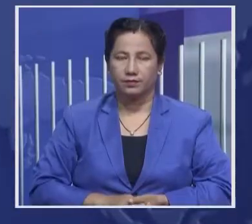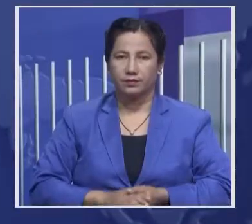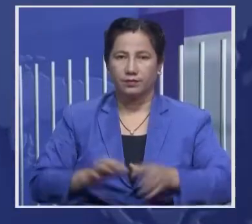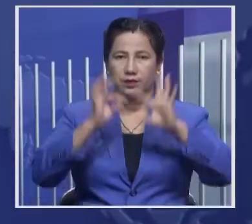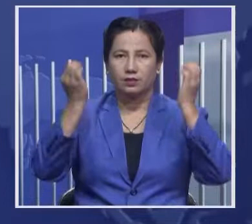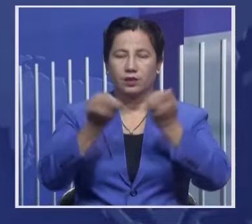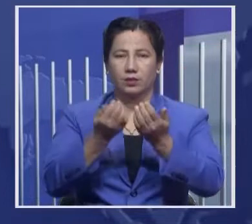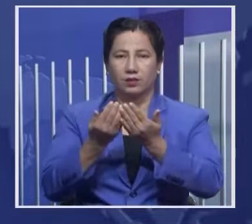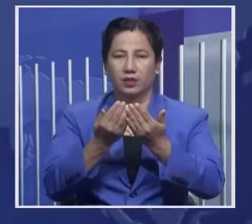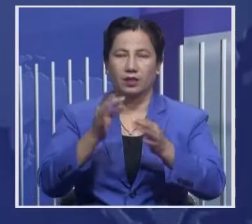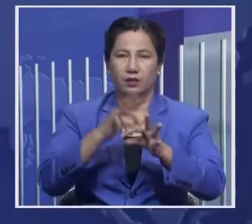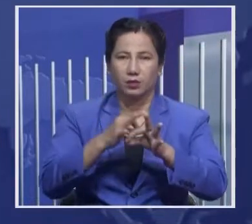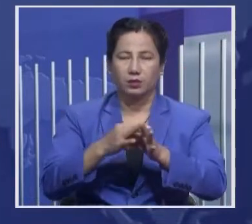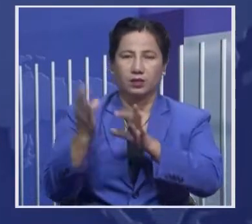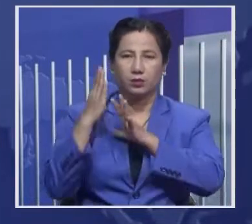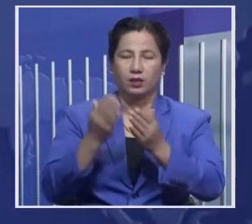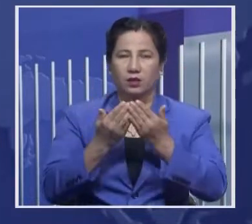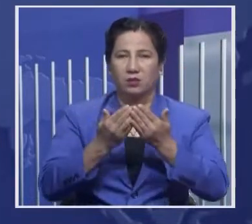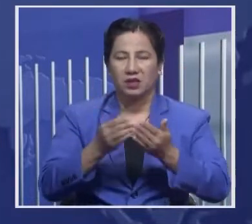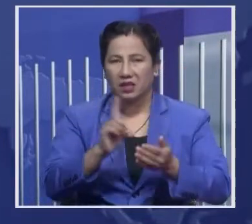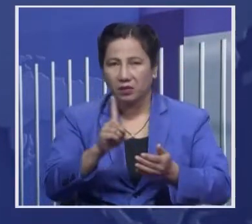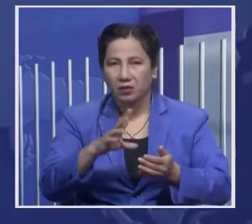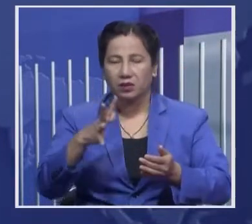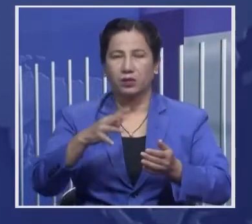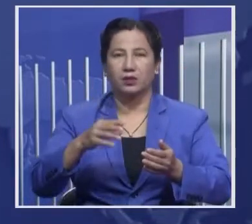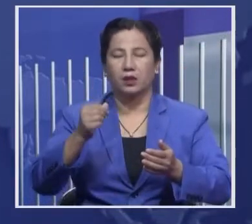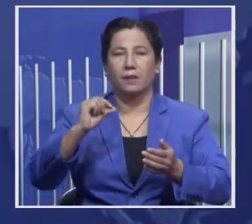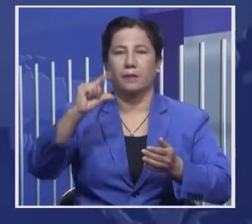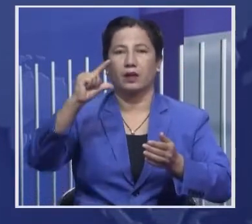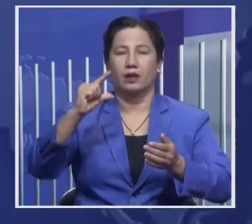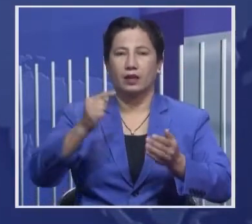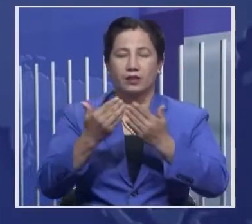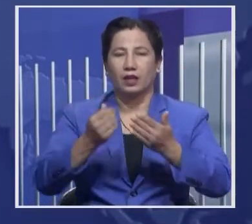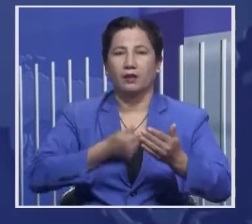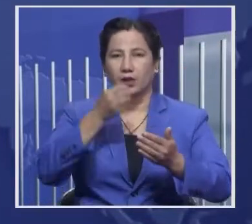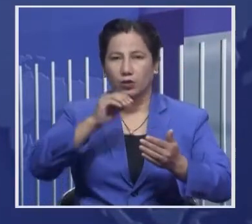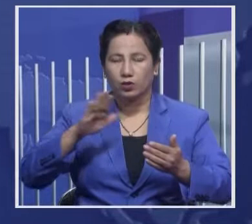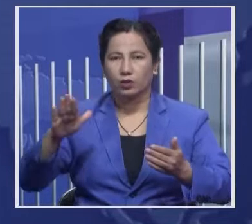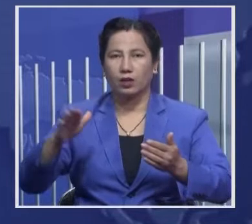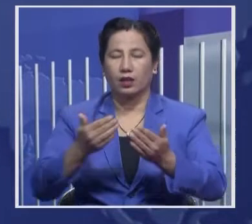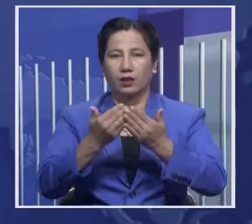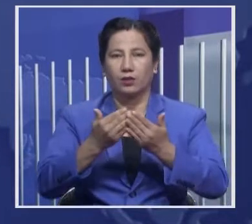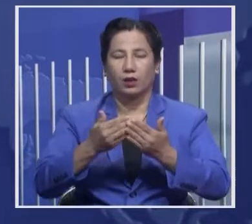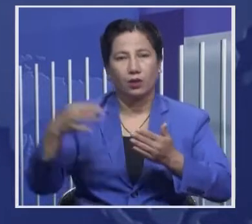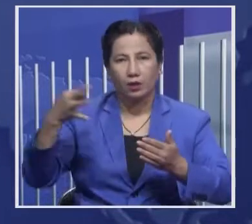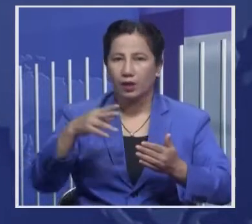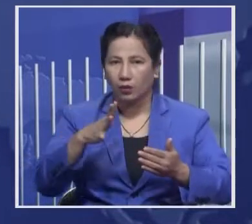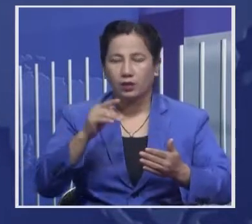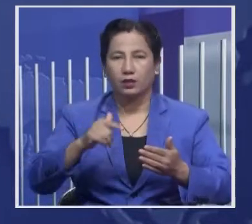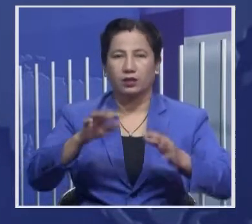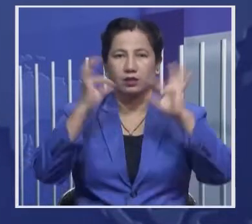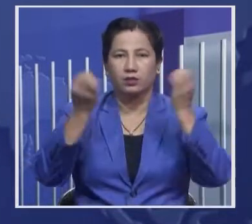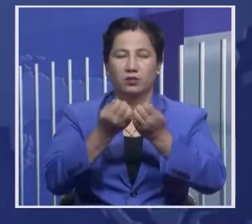सामुदायिक विद्यालयको व्यवस्थापन र पढाइ राम्रो नभएको भन्दै महँगा विद्यालयमा आफ्ना छोराछोरीहरूलाई पढाउने परिपाटी नौलो होइन, तर